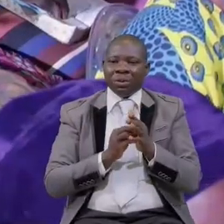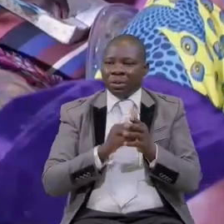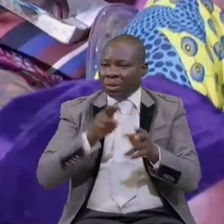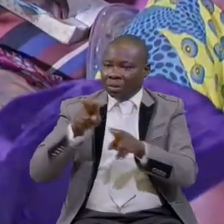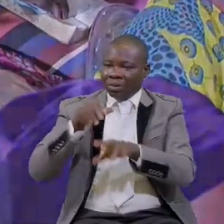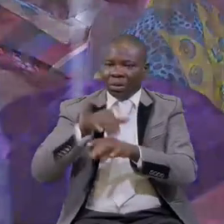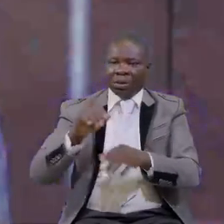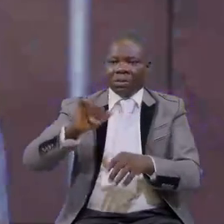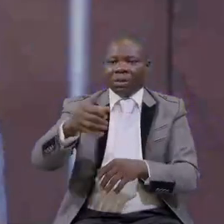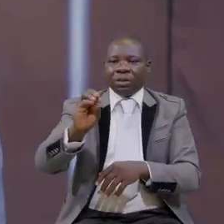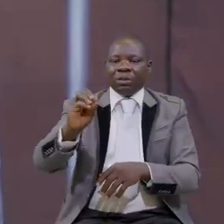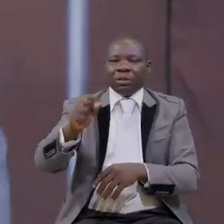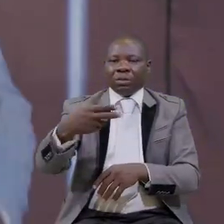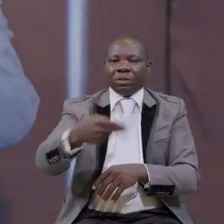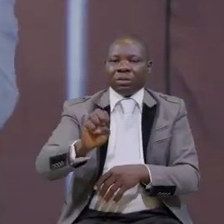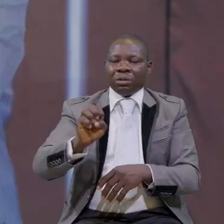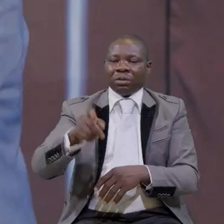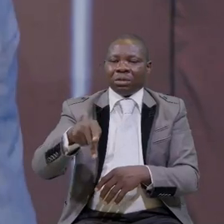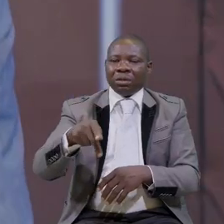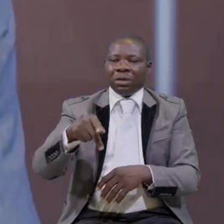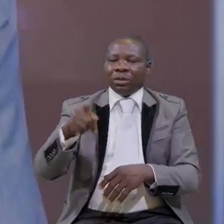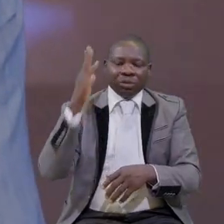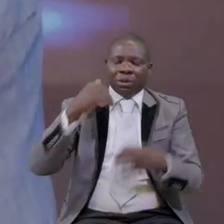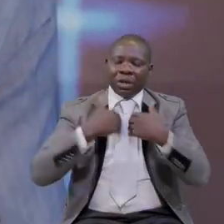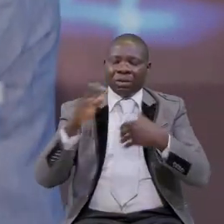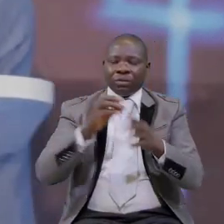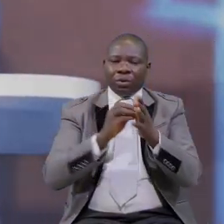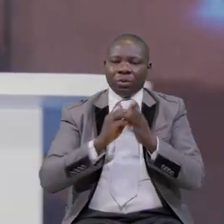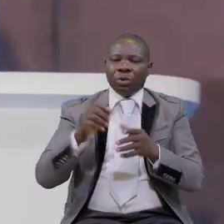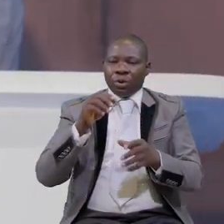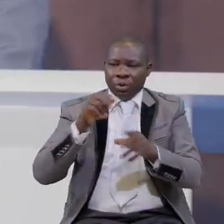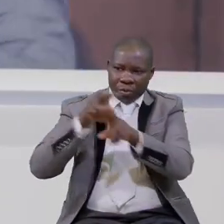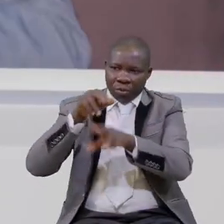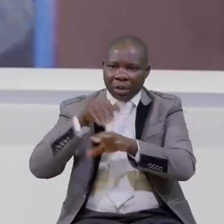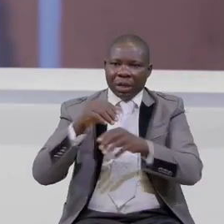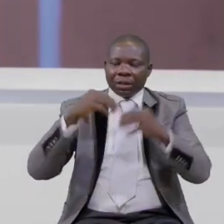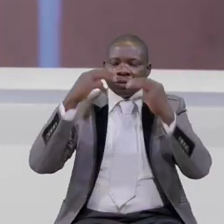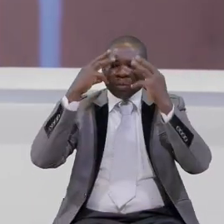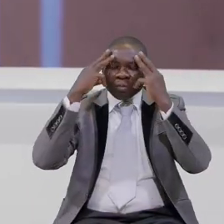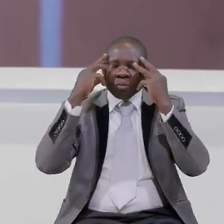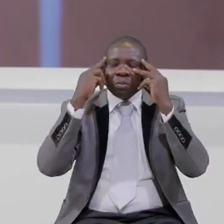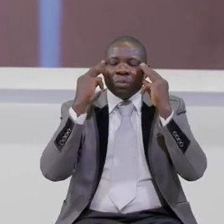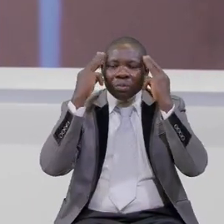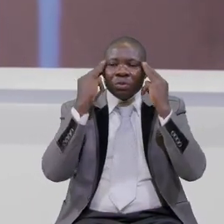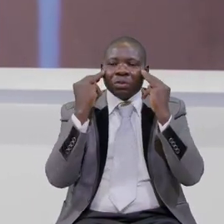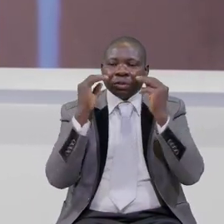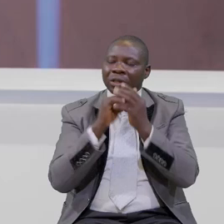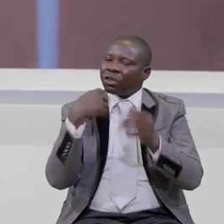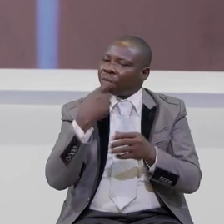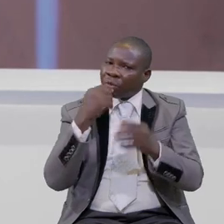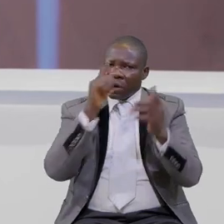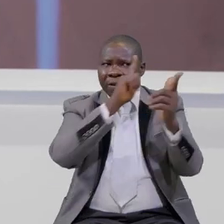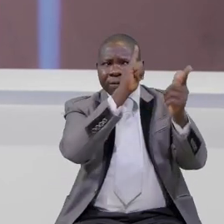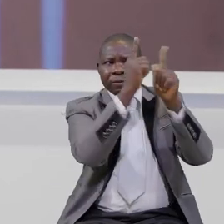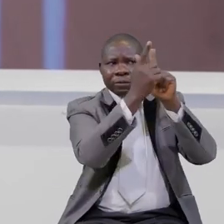Voyez Joseph, tu auras pour toi. Voyez Moïse qui a parlé face à face avec Dieu.